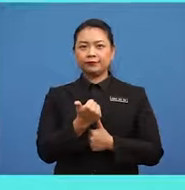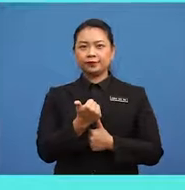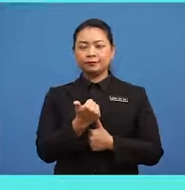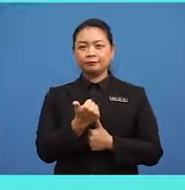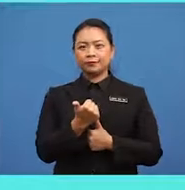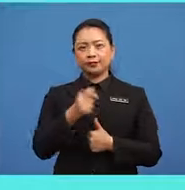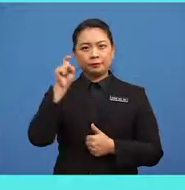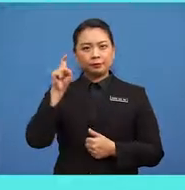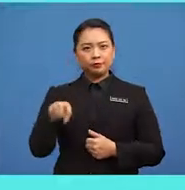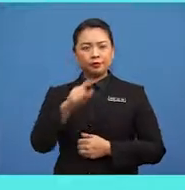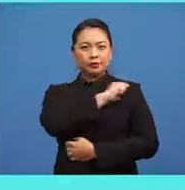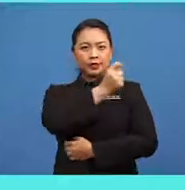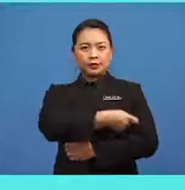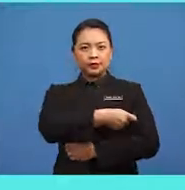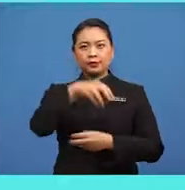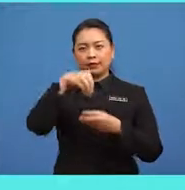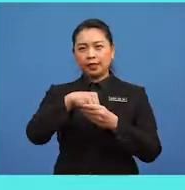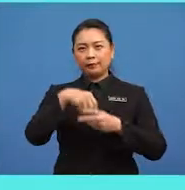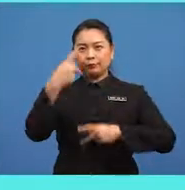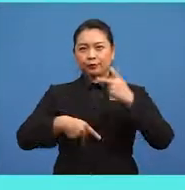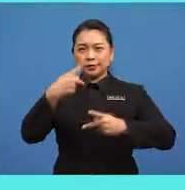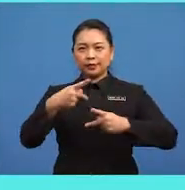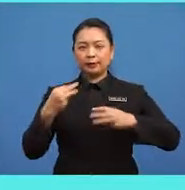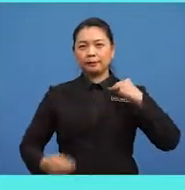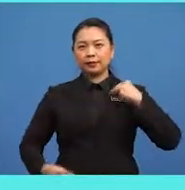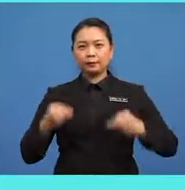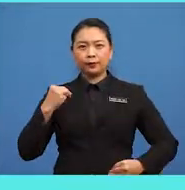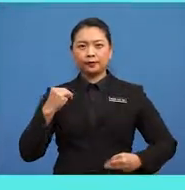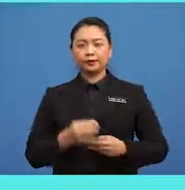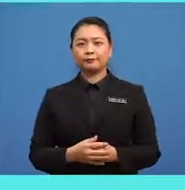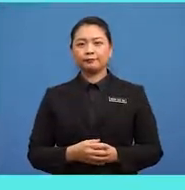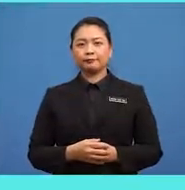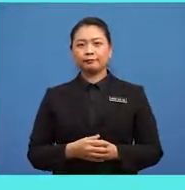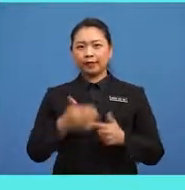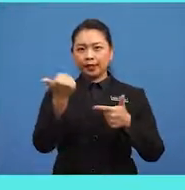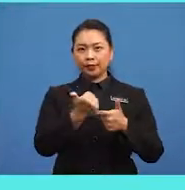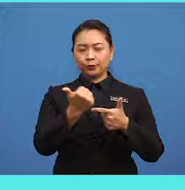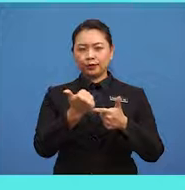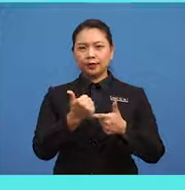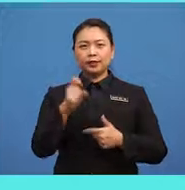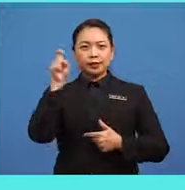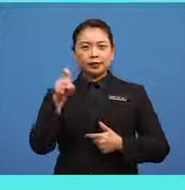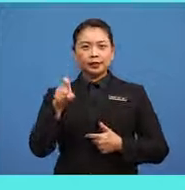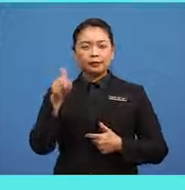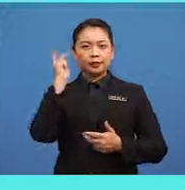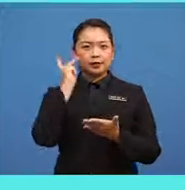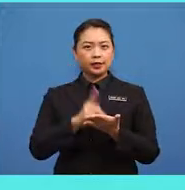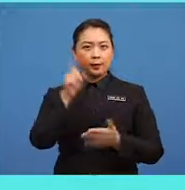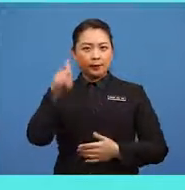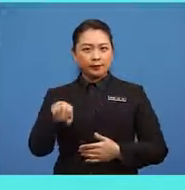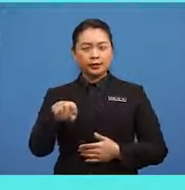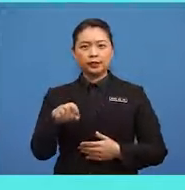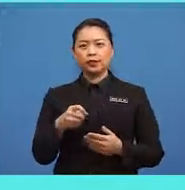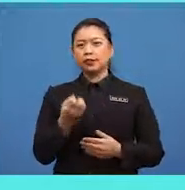mewajarkan keperluan tenaga dalam proses metabolisme. Yang kedua, mengenal pasti